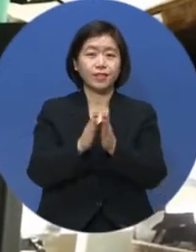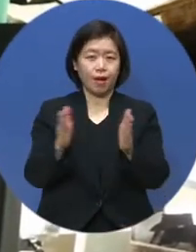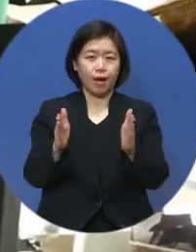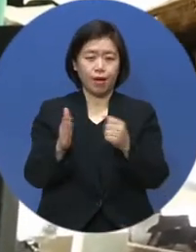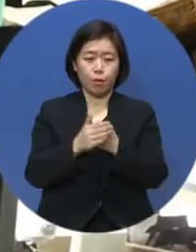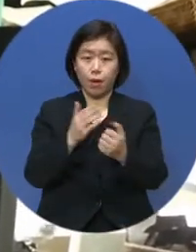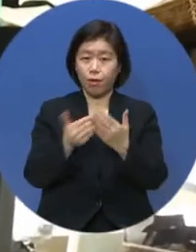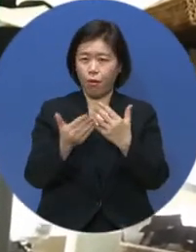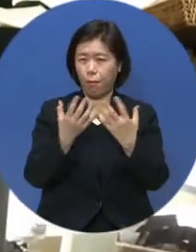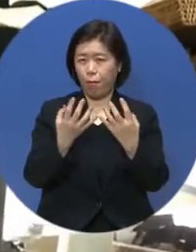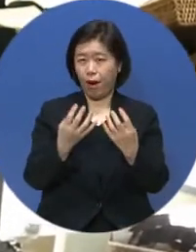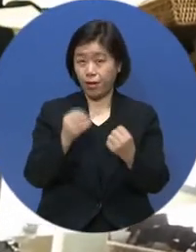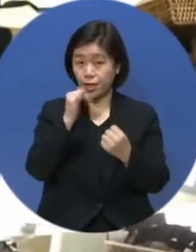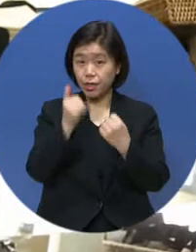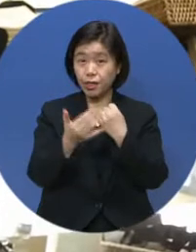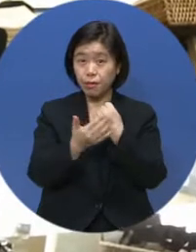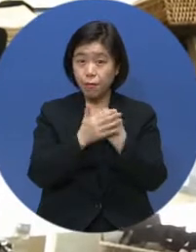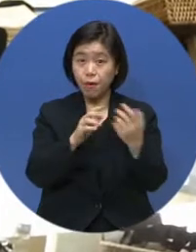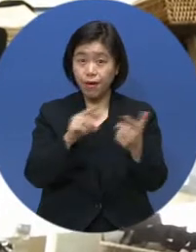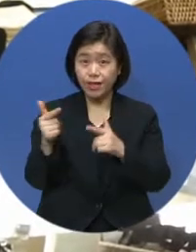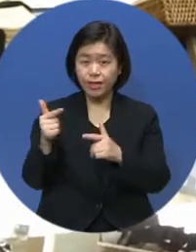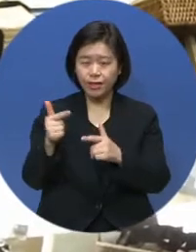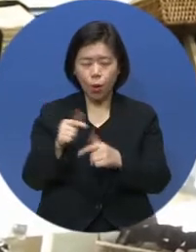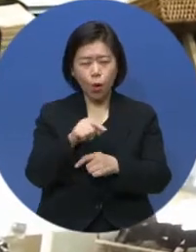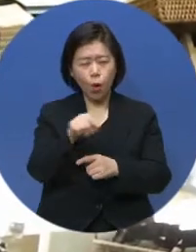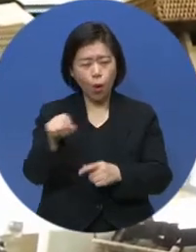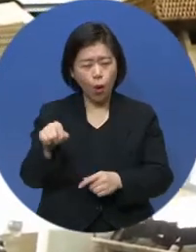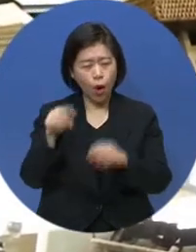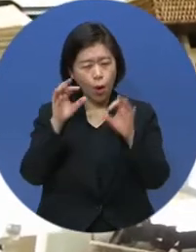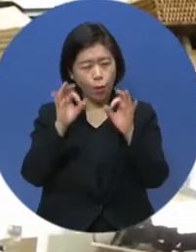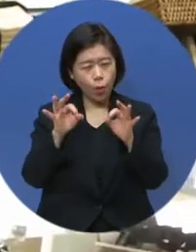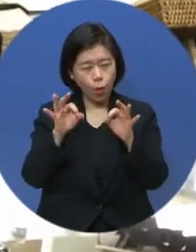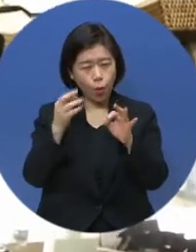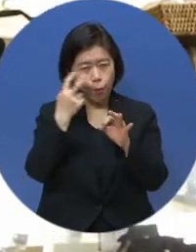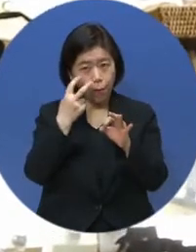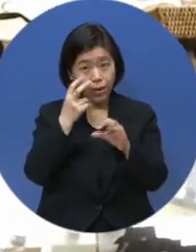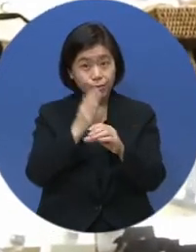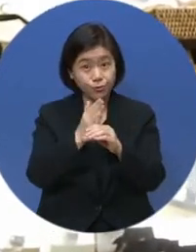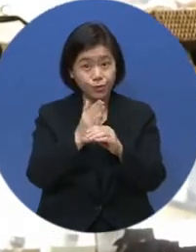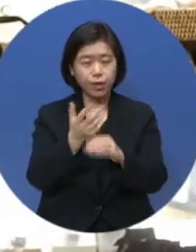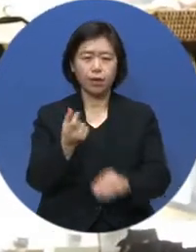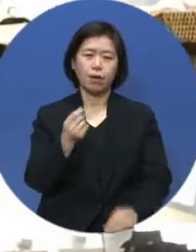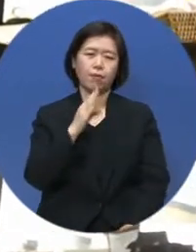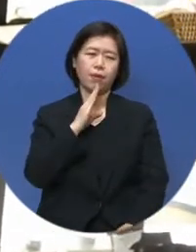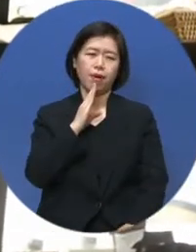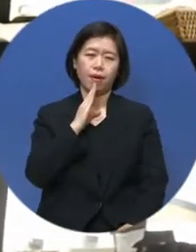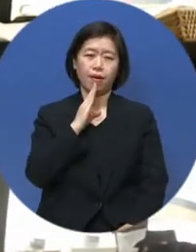봐요? 신경이 쓰이죠, 안 그래요. 그냥 밖에 나가서 하면